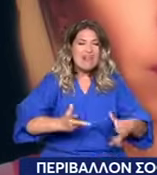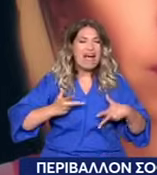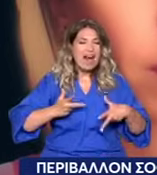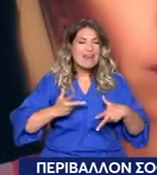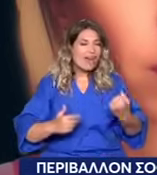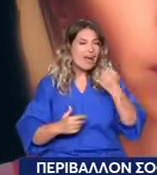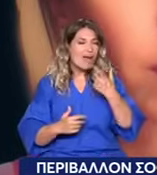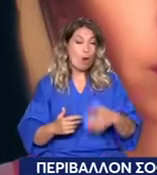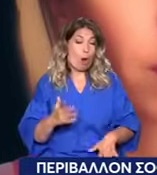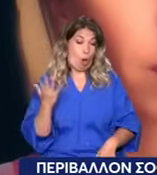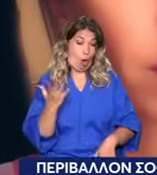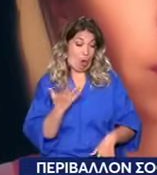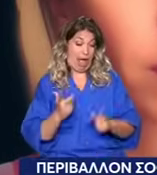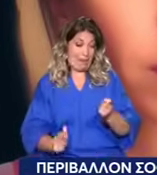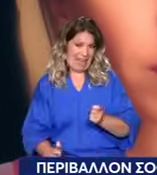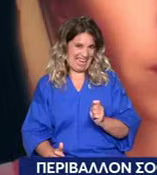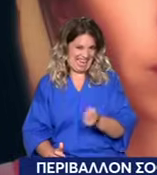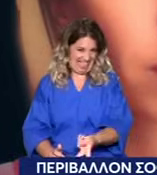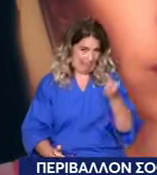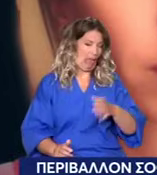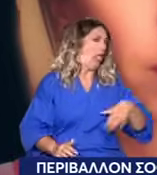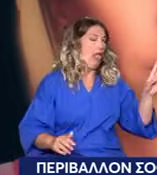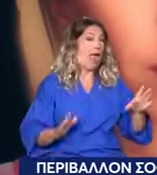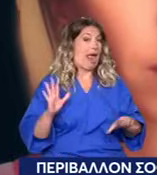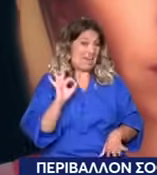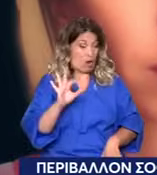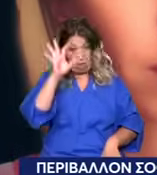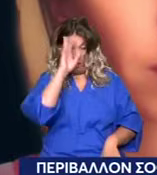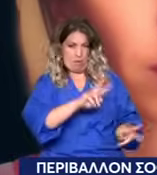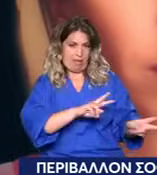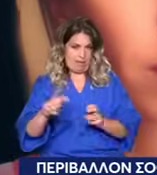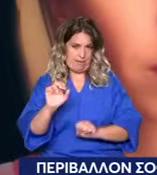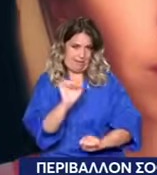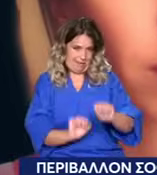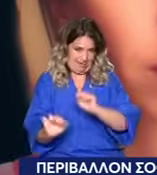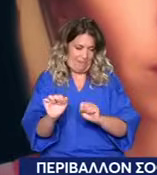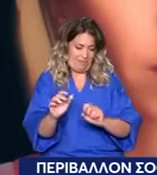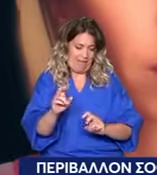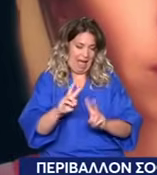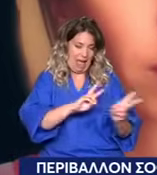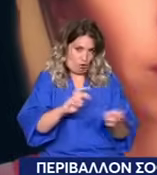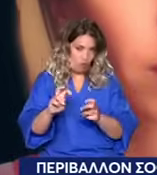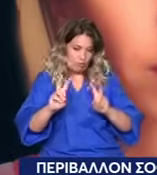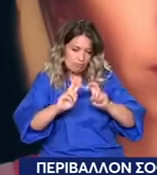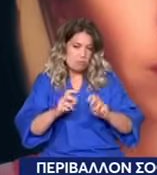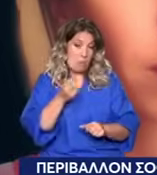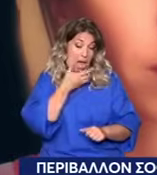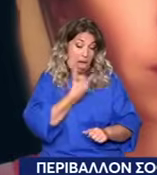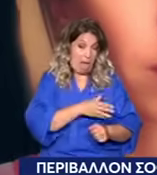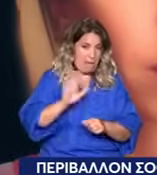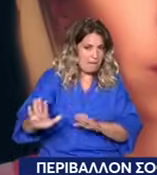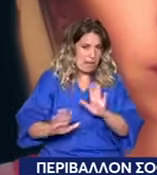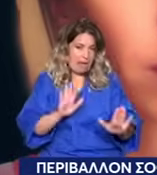το αυτοκίνητο και το κατασχέσει. Από τη στιγμή που έσπασε η μύτη της υπήρχαν αίματα στο αυτοκίνητο. Μπορεί να μην θεώρησε η αστυνομία ότι χρειάζεται